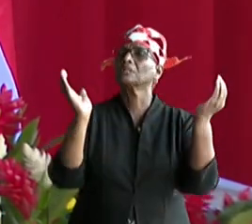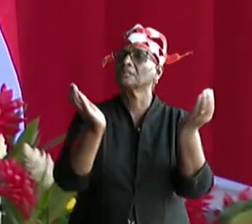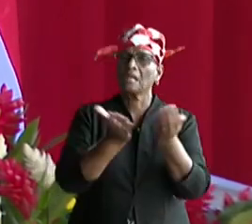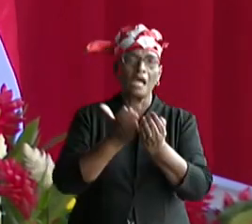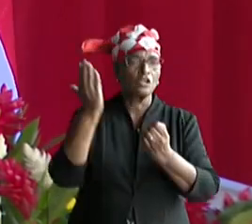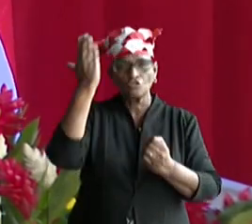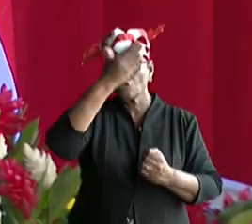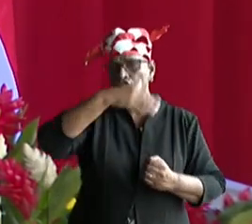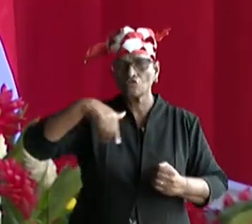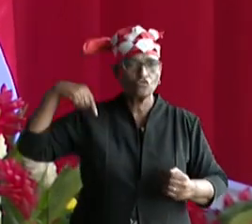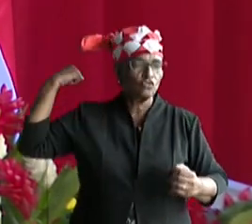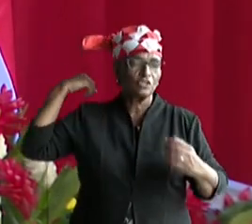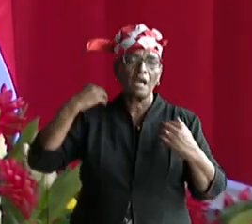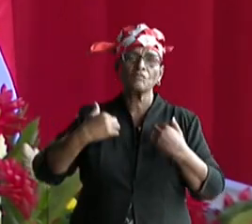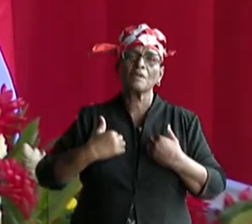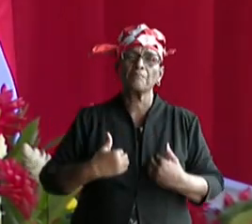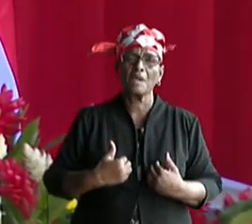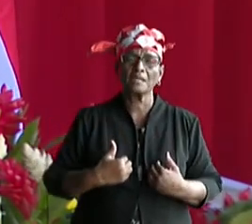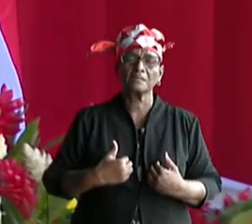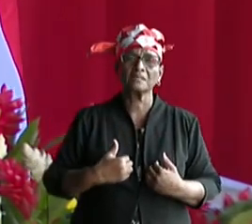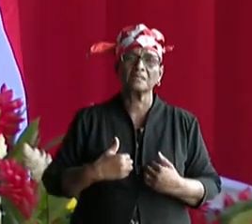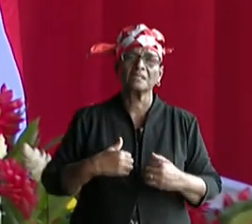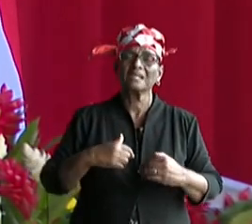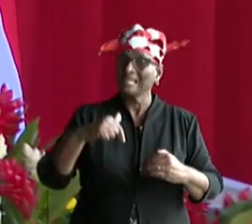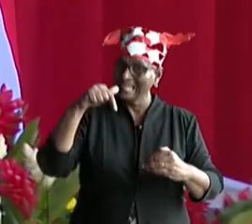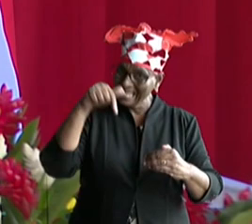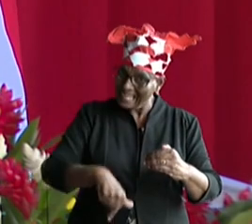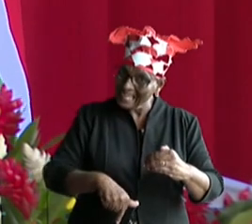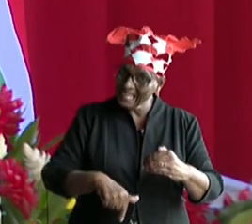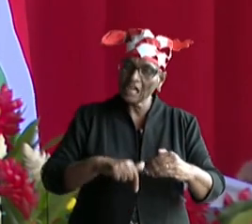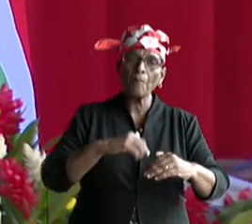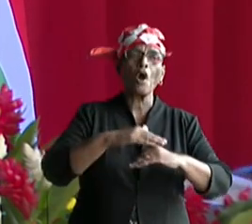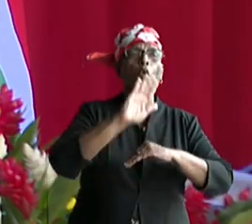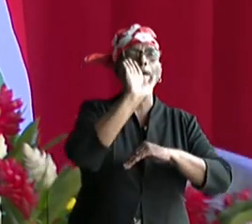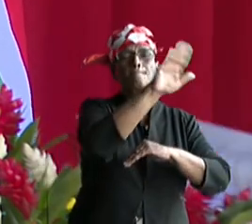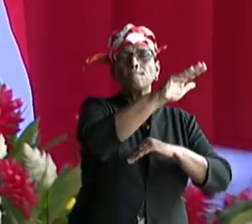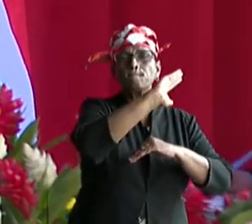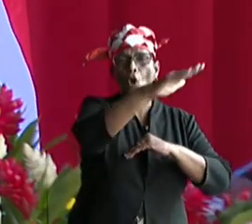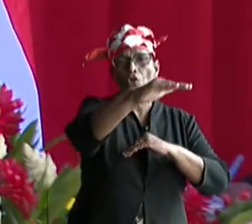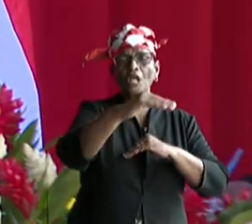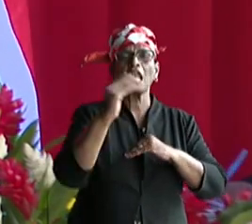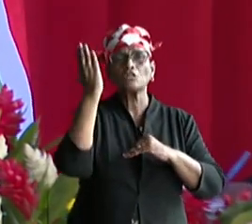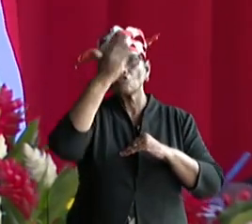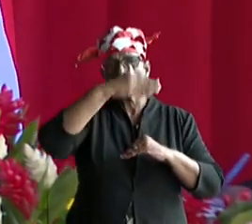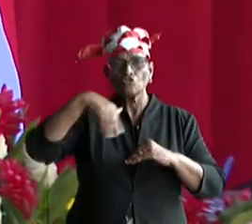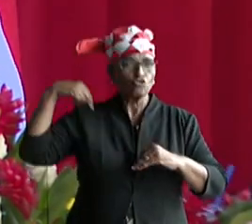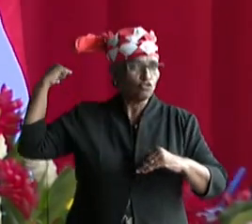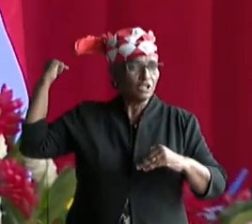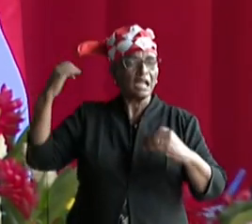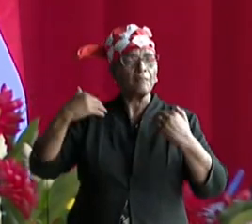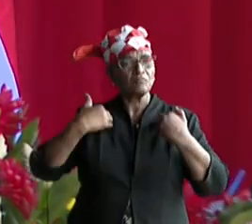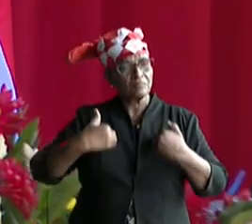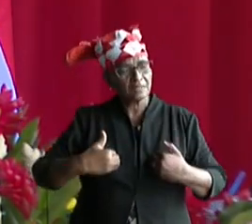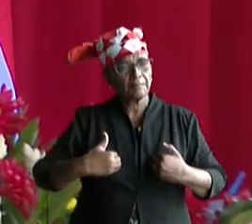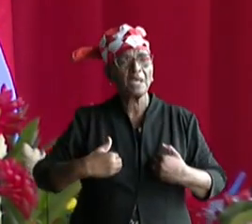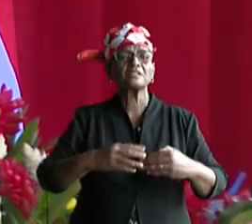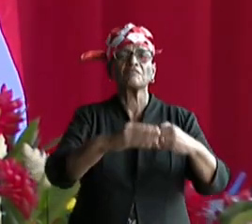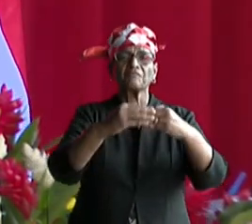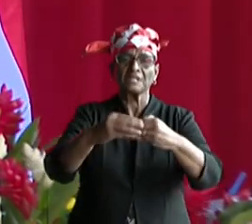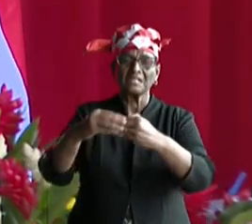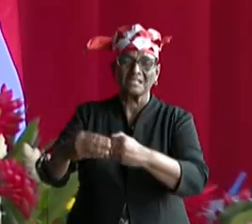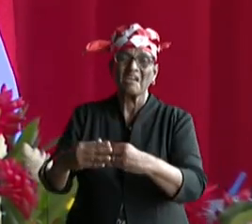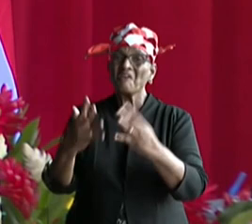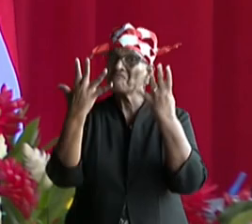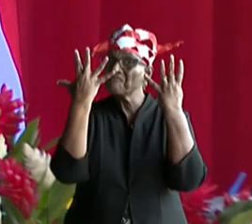volk in en buiten Suriname te feliciteren met deze dag.